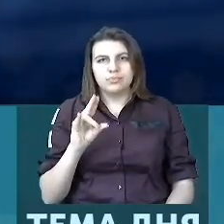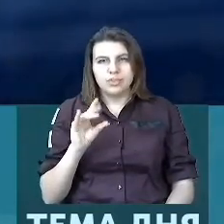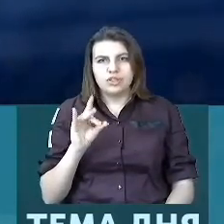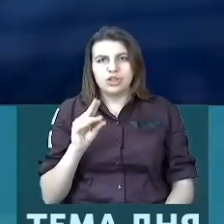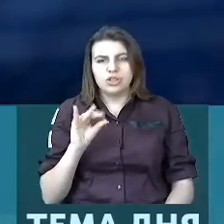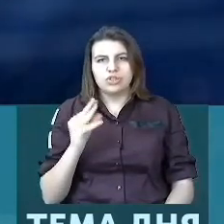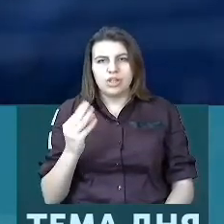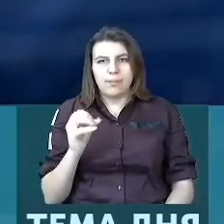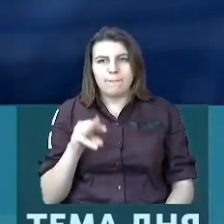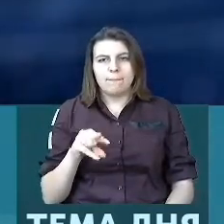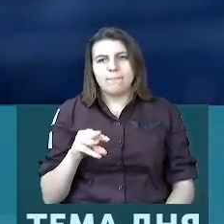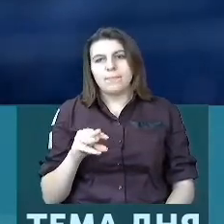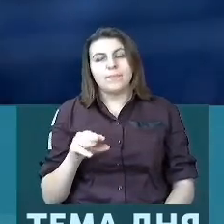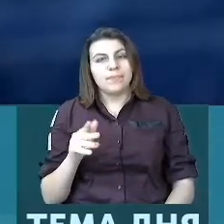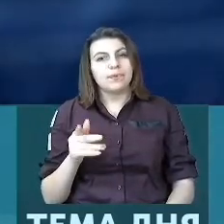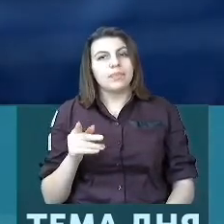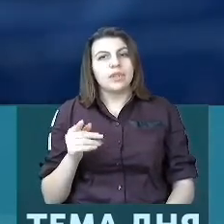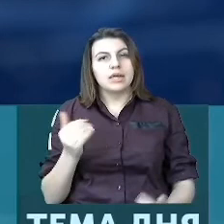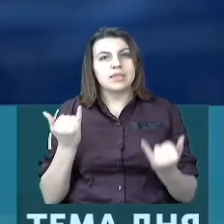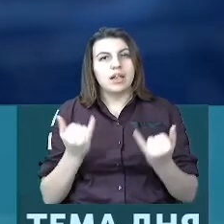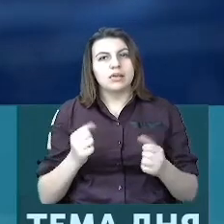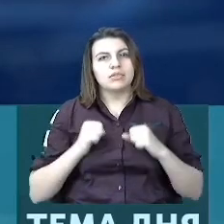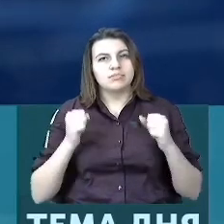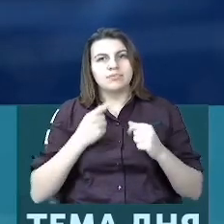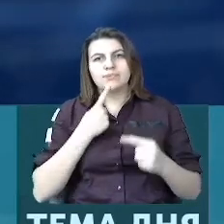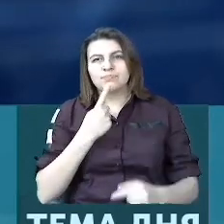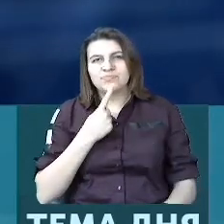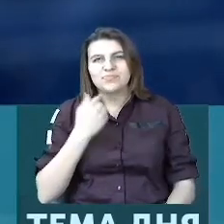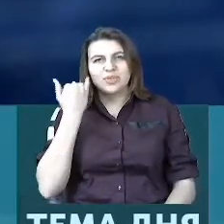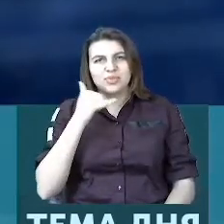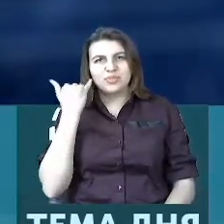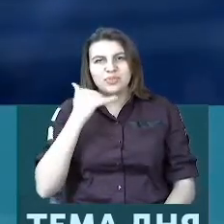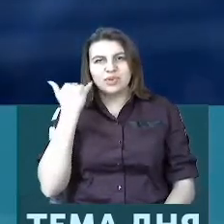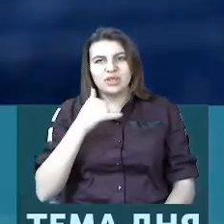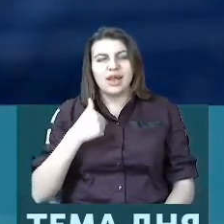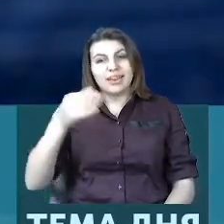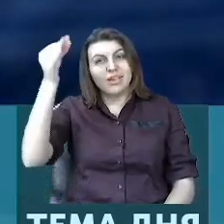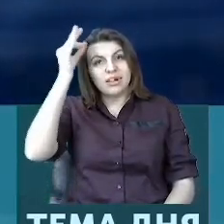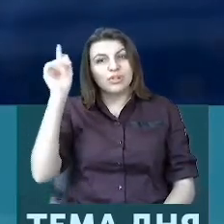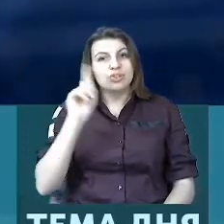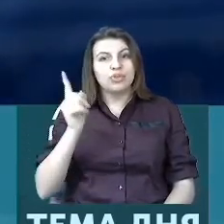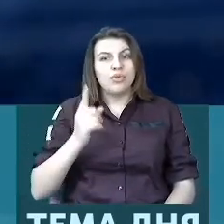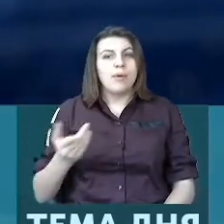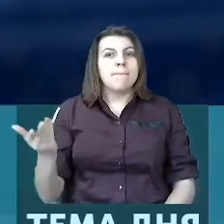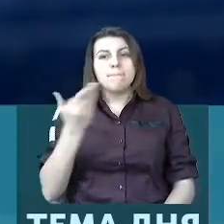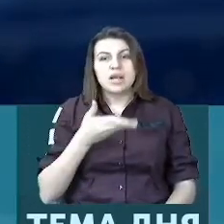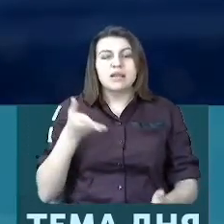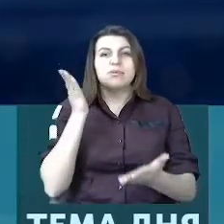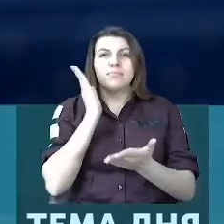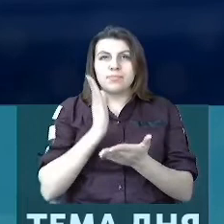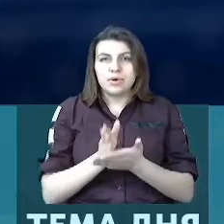області. Зараз намагаємось до нього додзвонитись. А я нагадаю, що ми виходимо в ефір традиційно